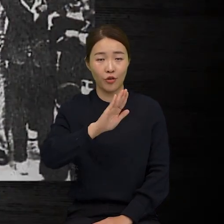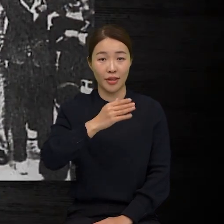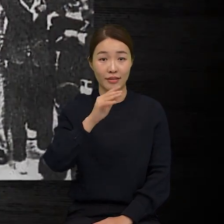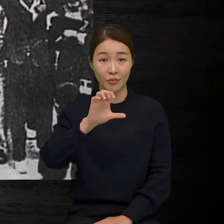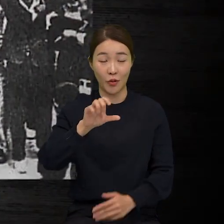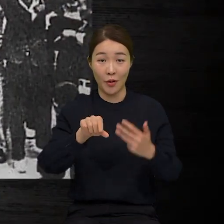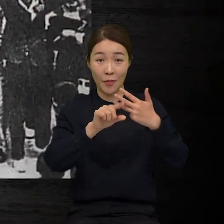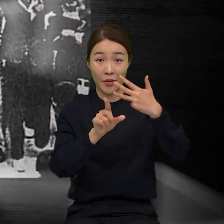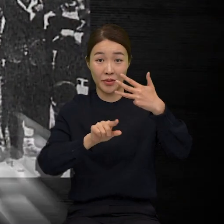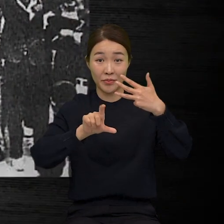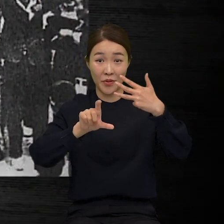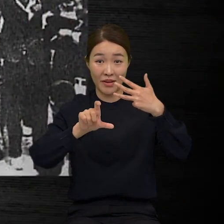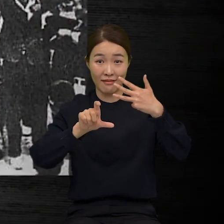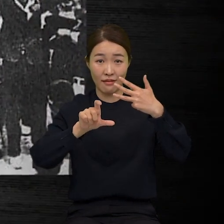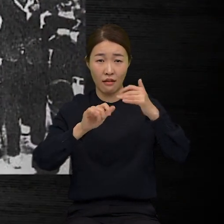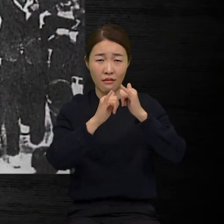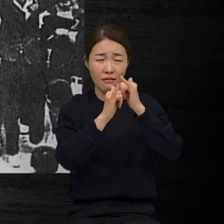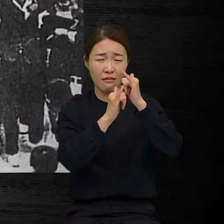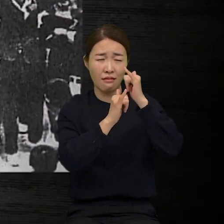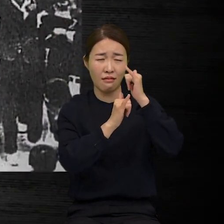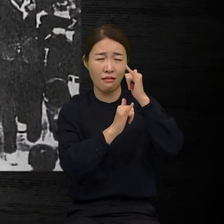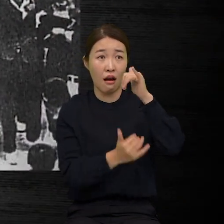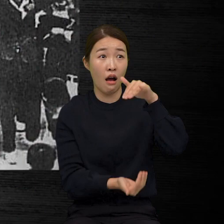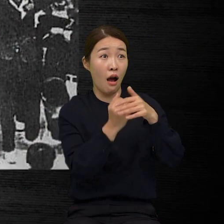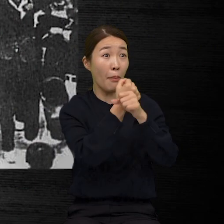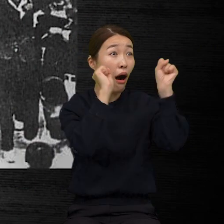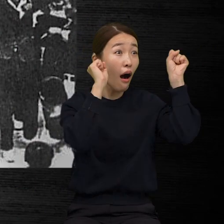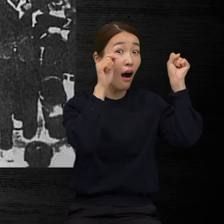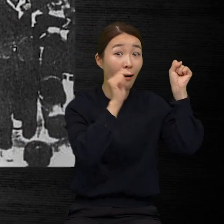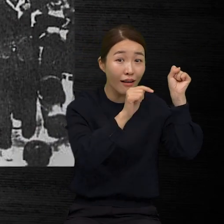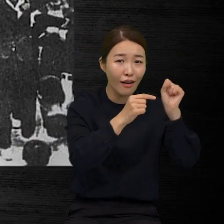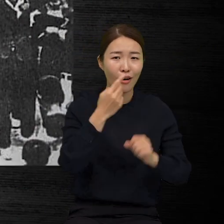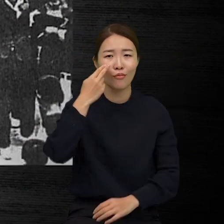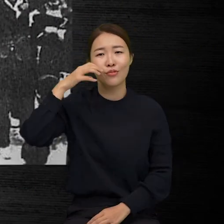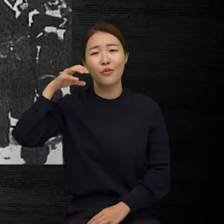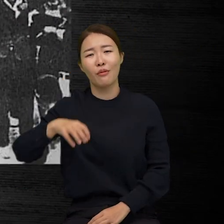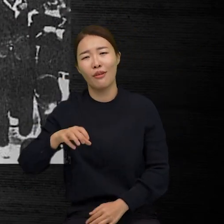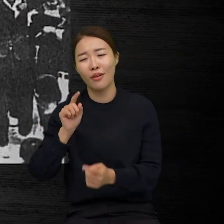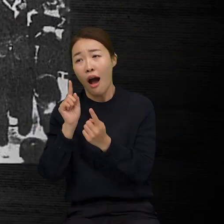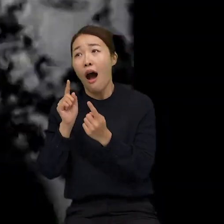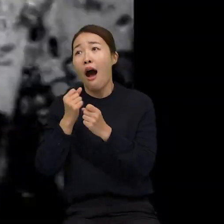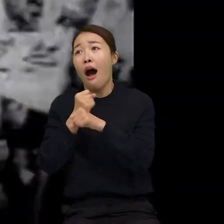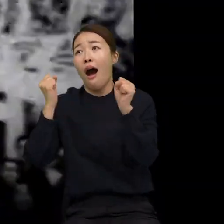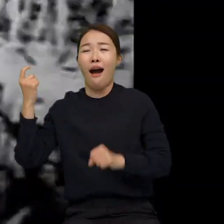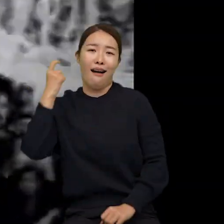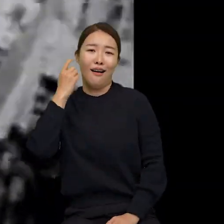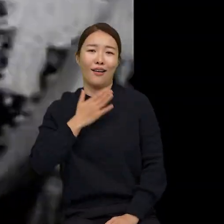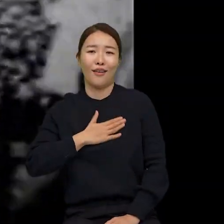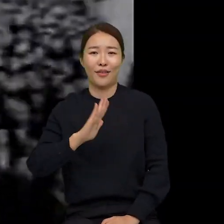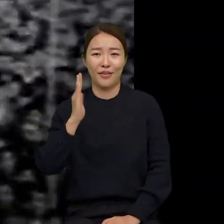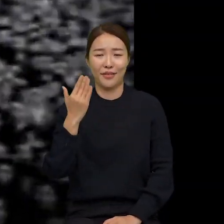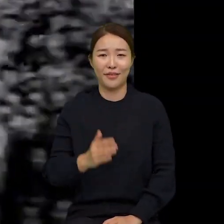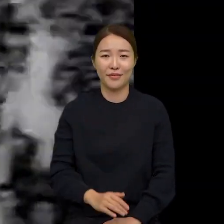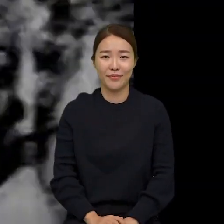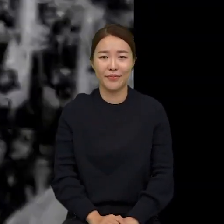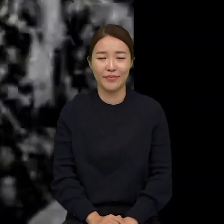1945년 8월 15일 안재창은 역사적인 그날을 미국 디트로이트에서